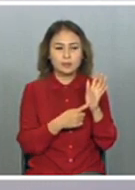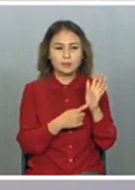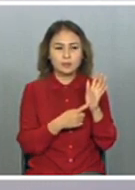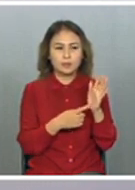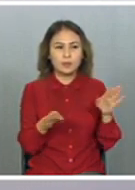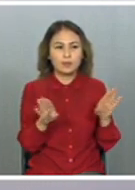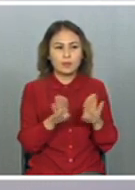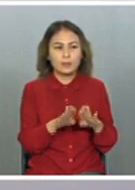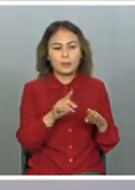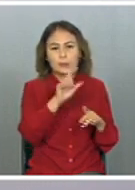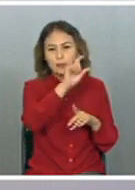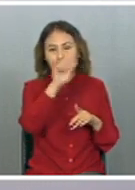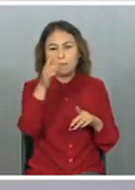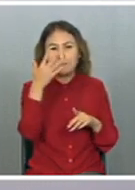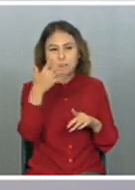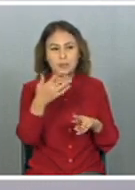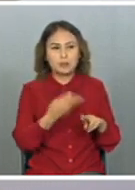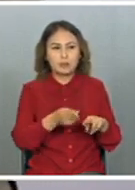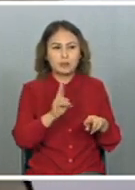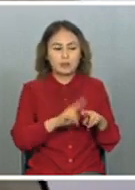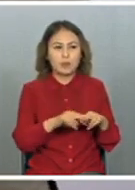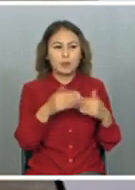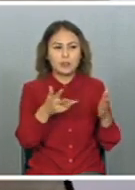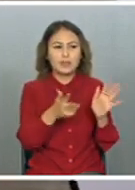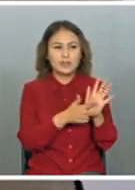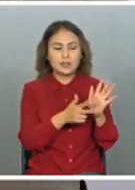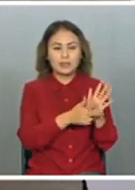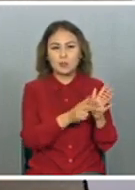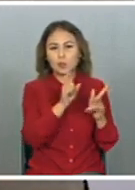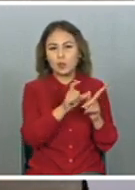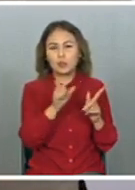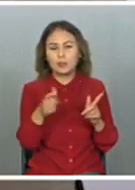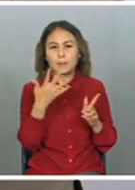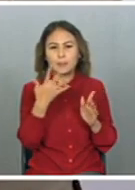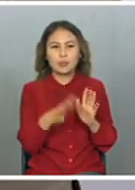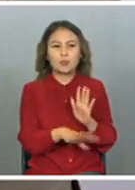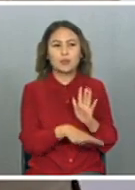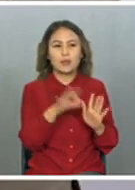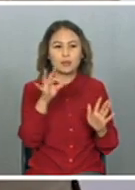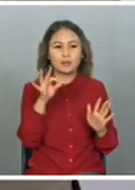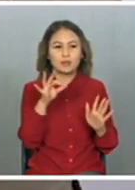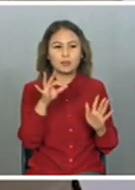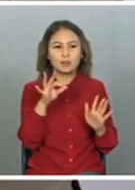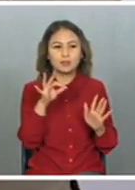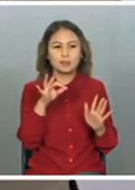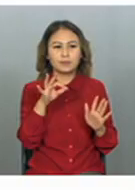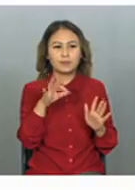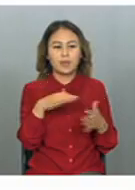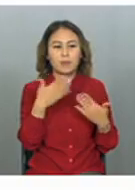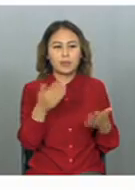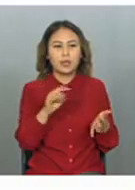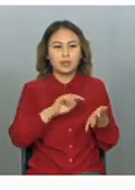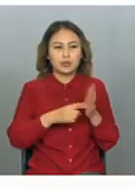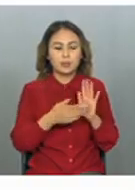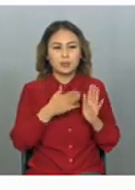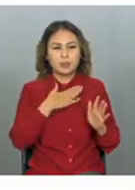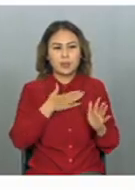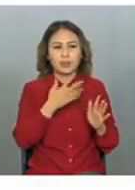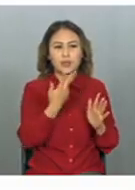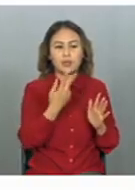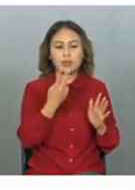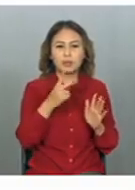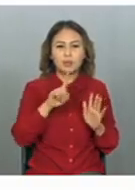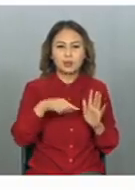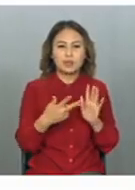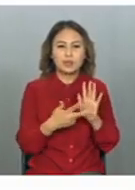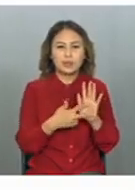Және алымында 5 тұрғандықтан осы 8 бөліктің 5'ін аламыз. Міне, мынаны түйе бізде 2 бүтін 8'ден